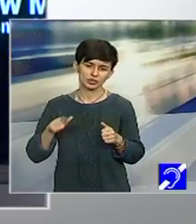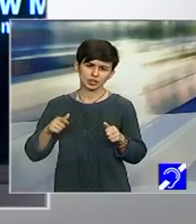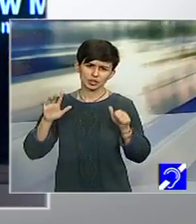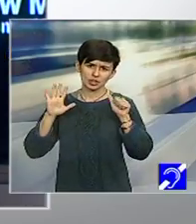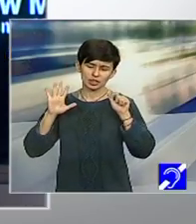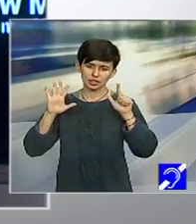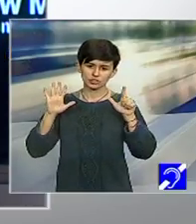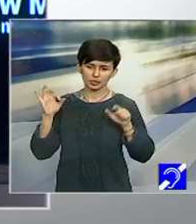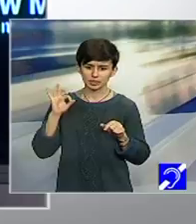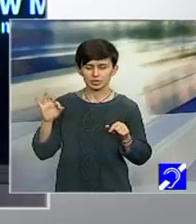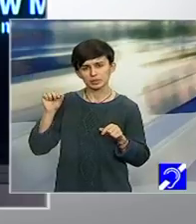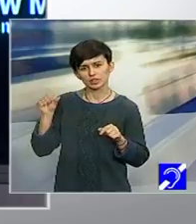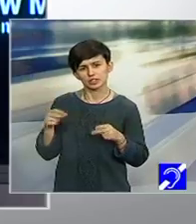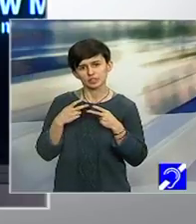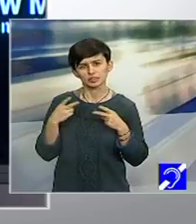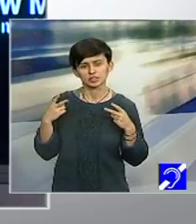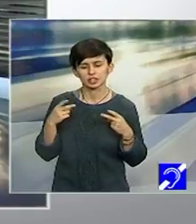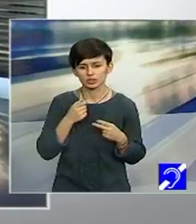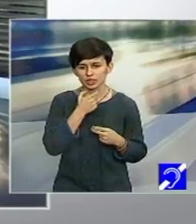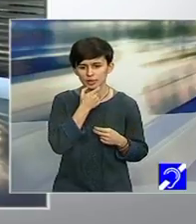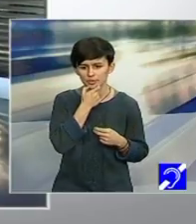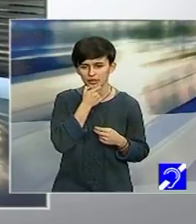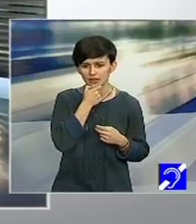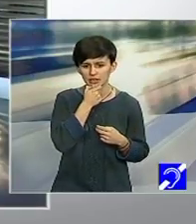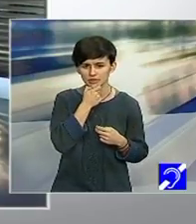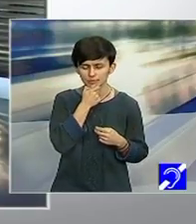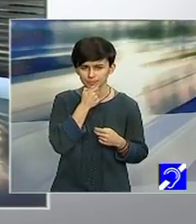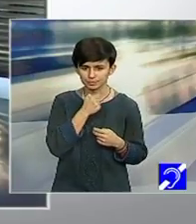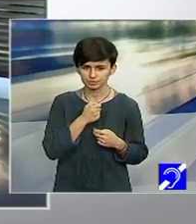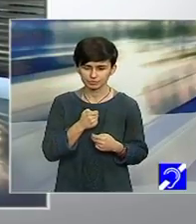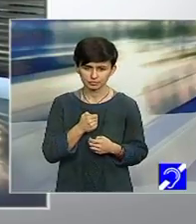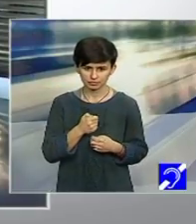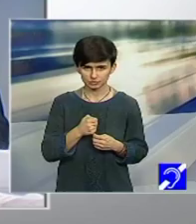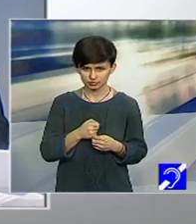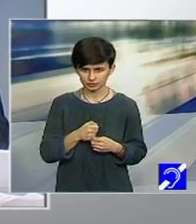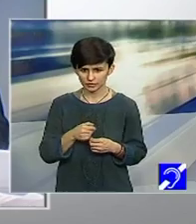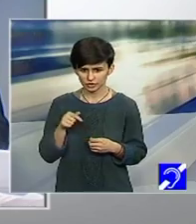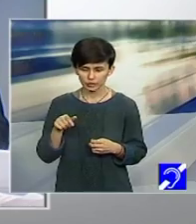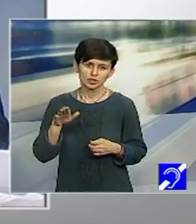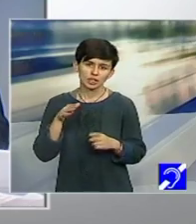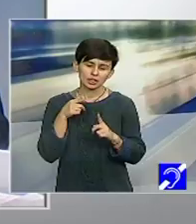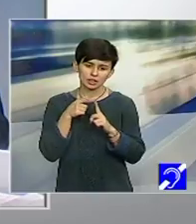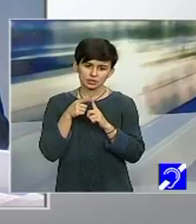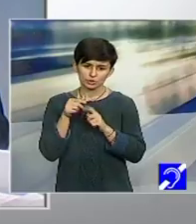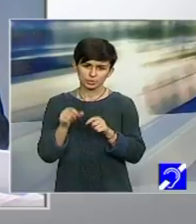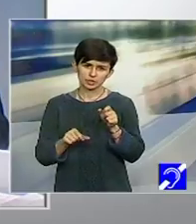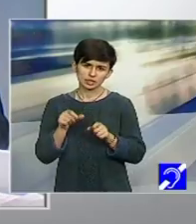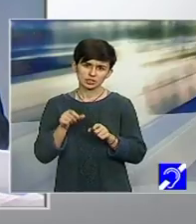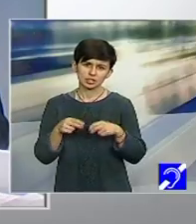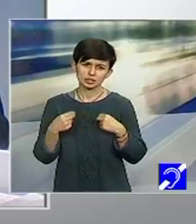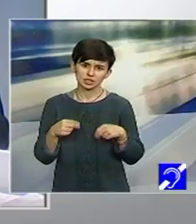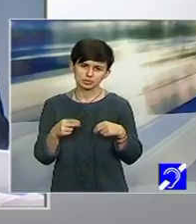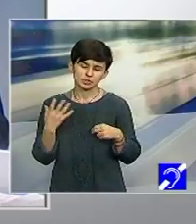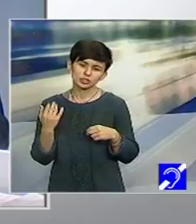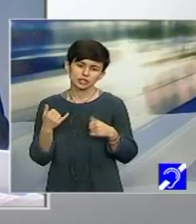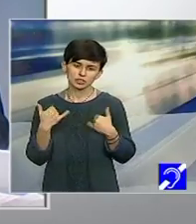o agenție federală a guvernului american cu mandat de a explica, de a descrie ceea ce s-a întâmplat